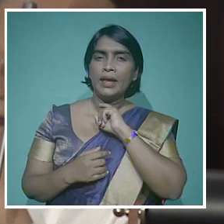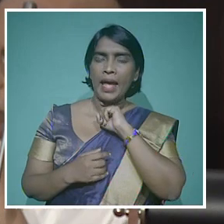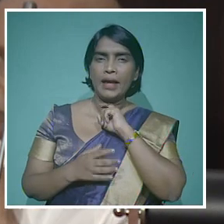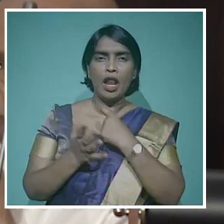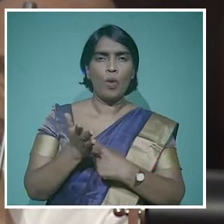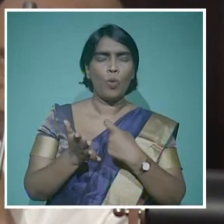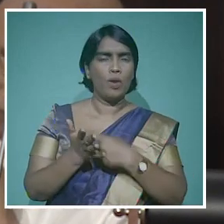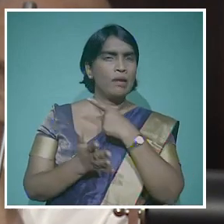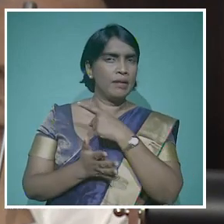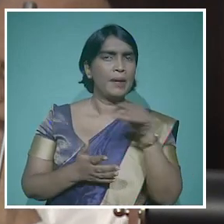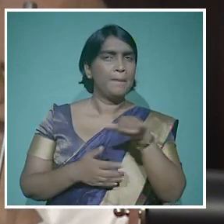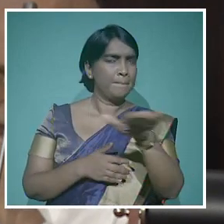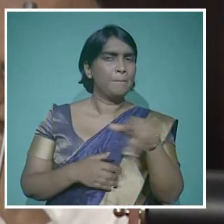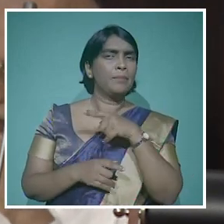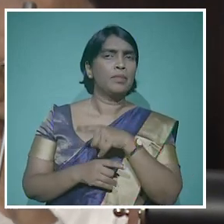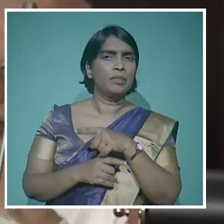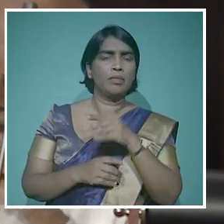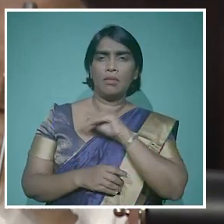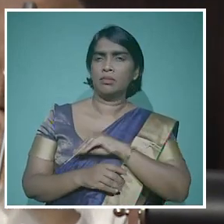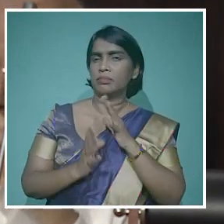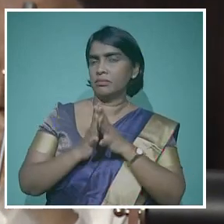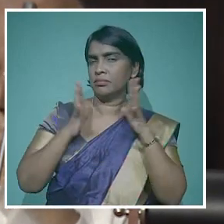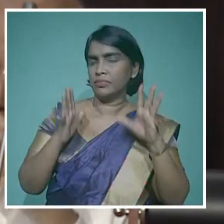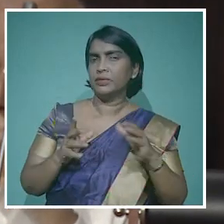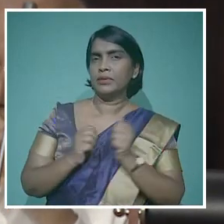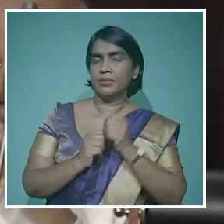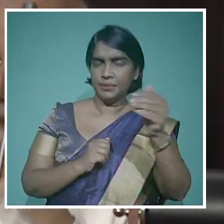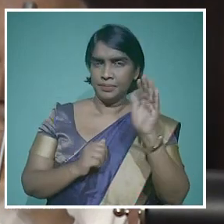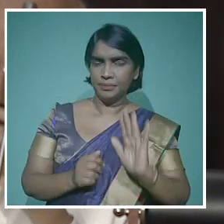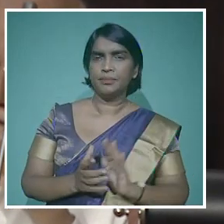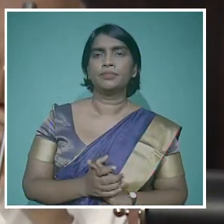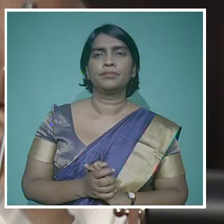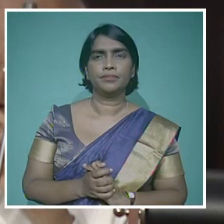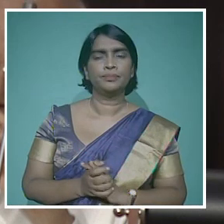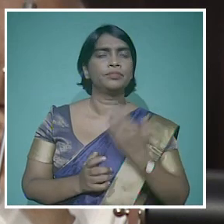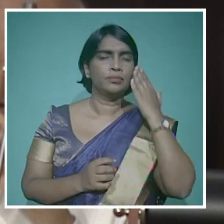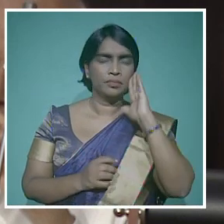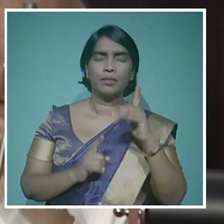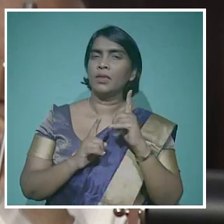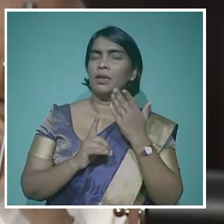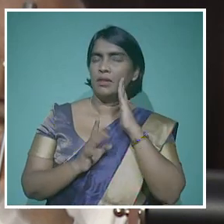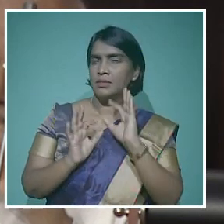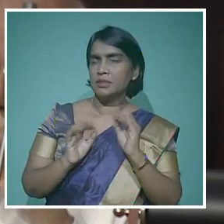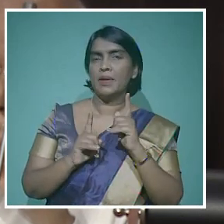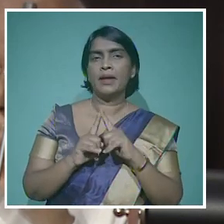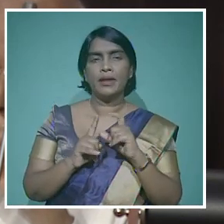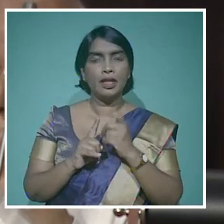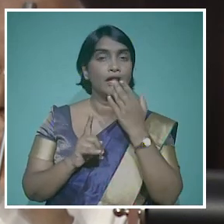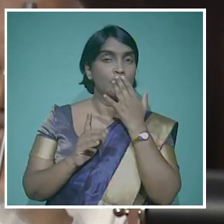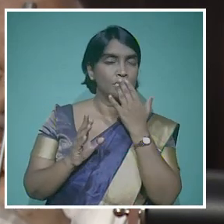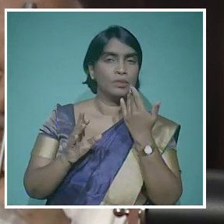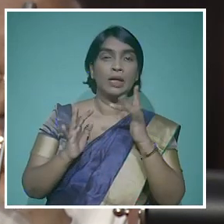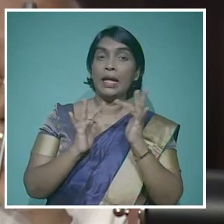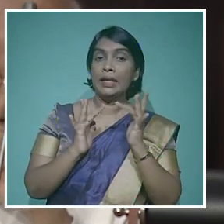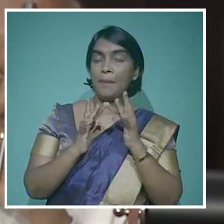රුවන්වැල්ල ප්‍රදේශයේ විශාල ආදායම් මාර්ගයක් බවට පත් වෙලා තියෙන්නේ. සාමාන්‍ය අධ්‍යාපනයේ පාසල් වලට